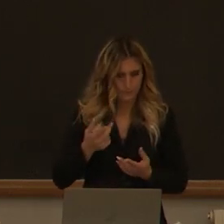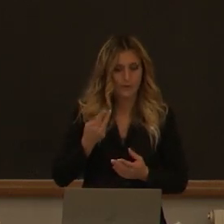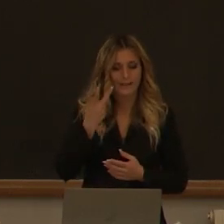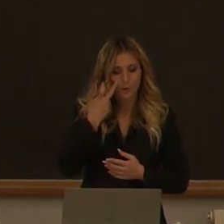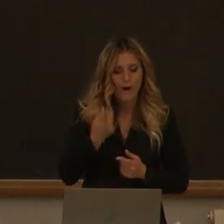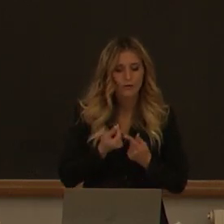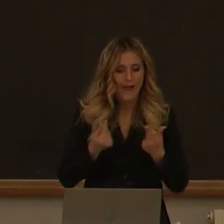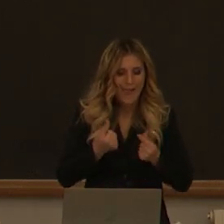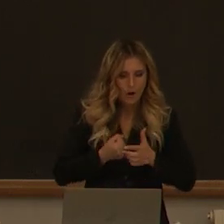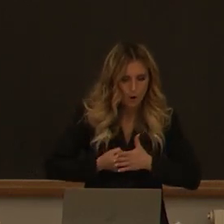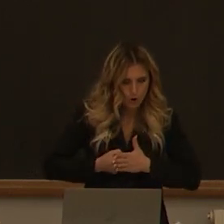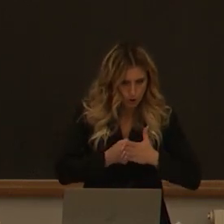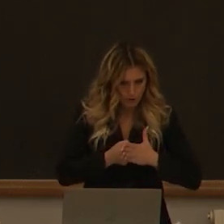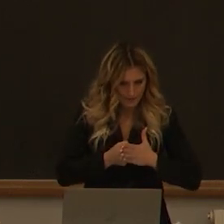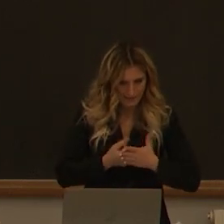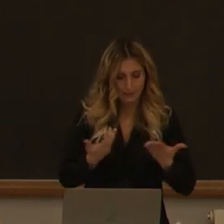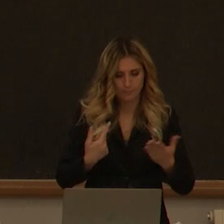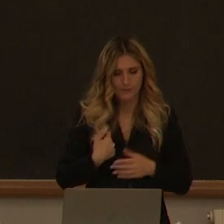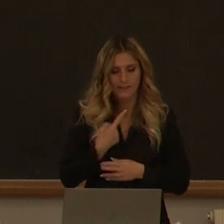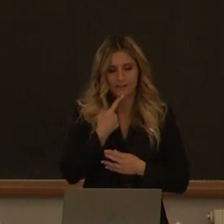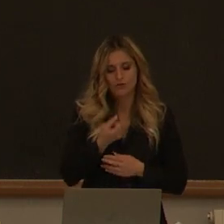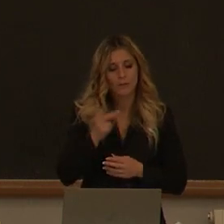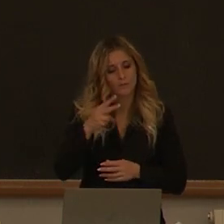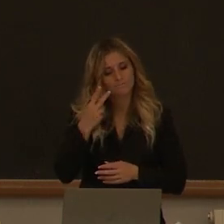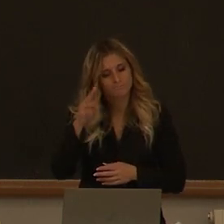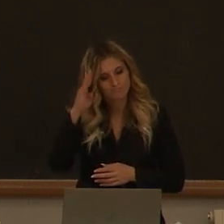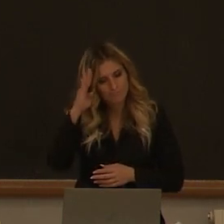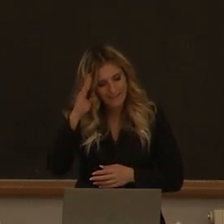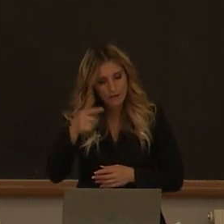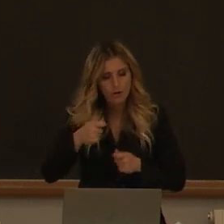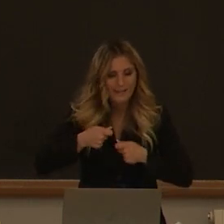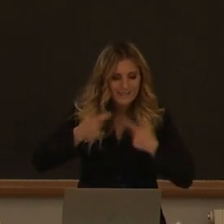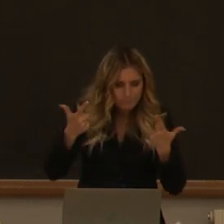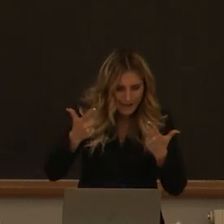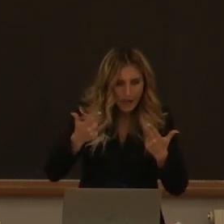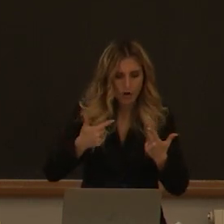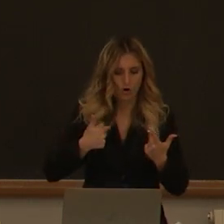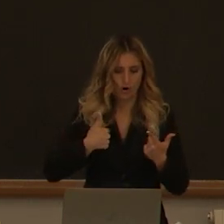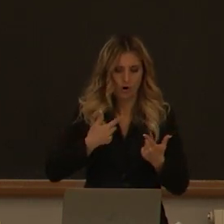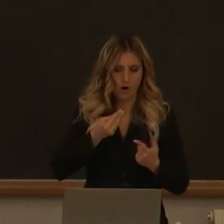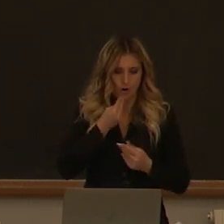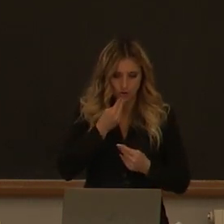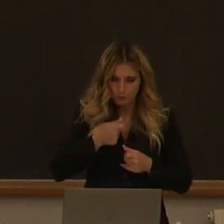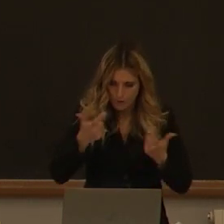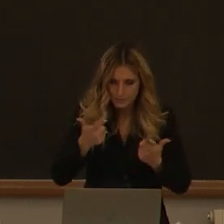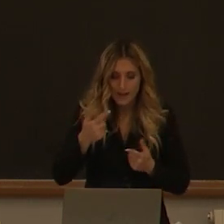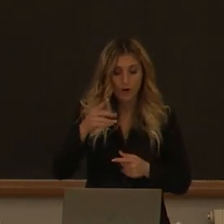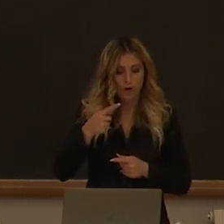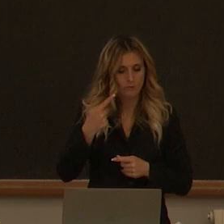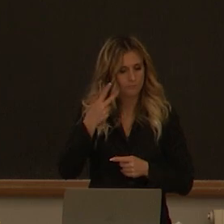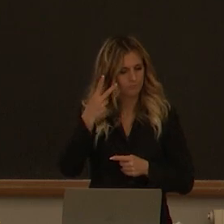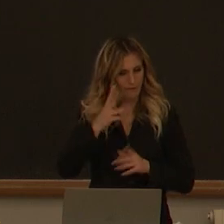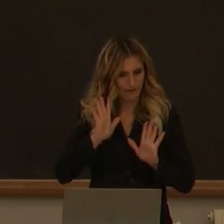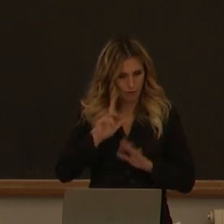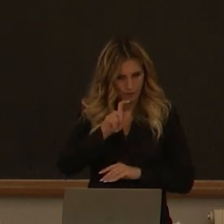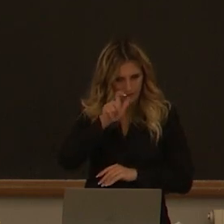Quindi il grado della, diciamo, di attenzione allo spreco, il grado di attenzione alle problematiche della sostenibilità in